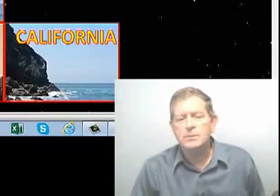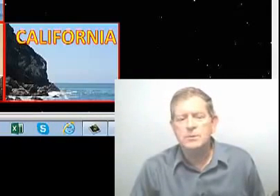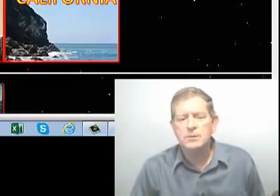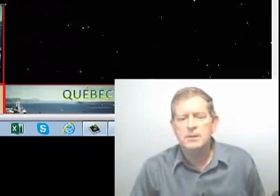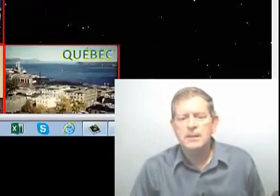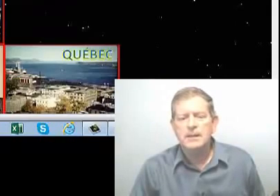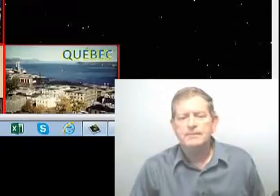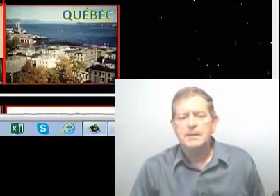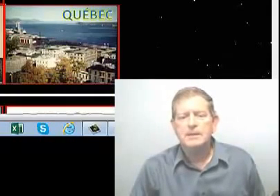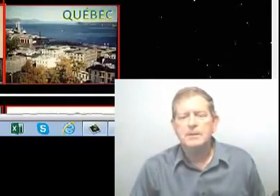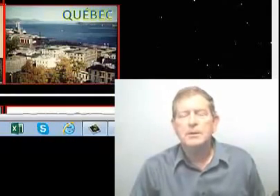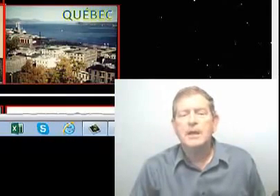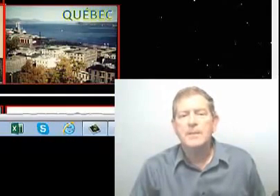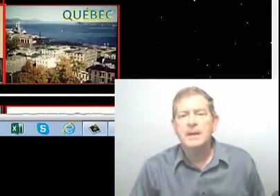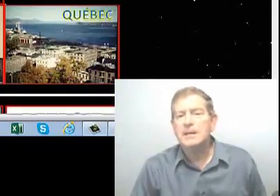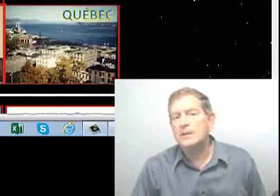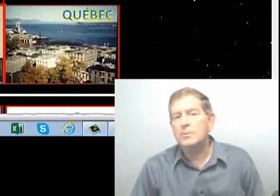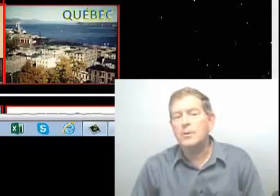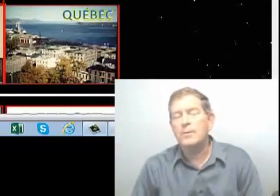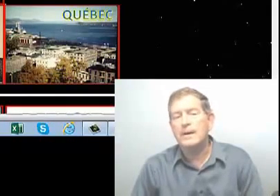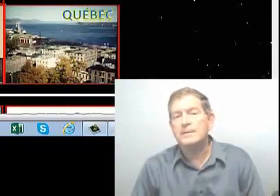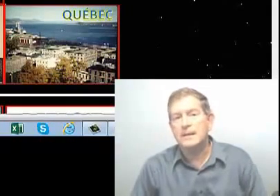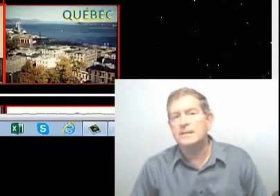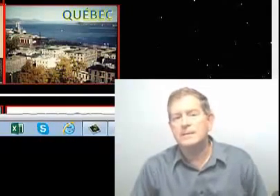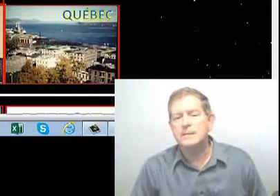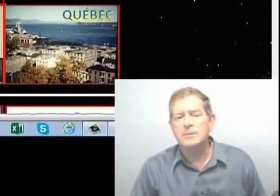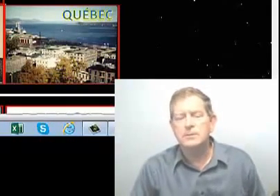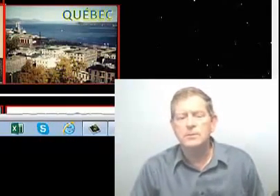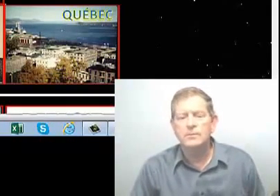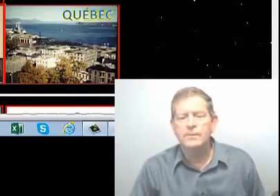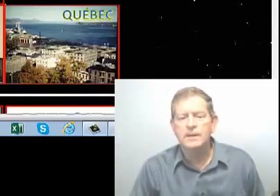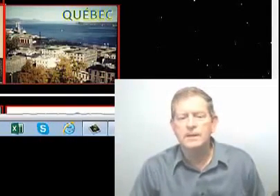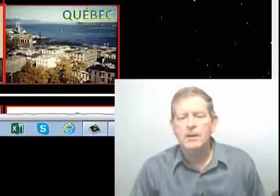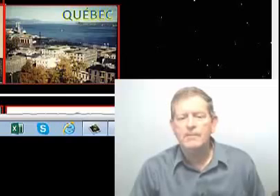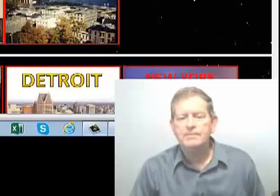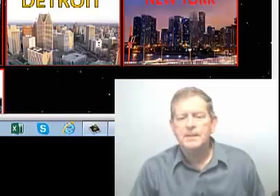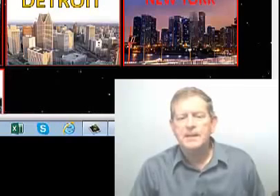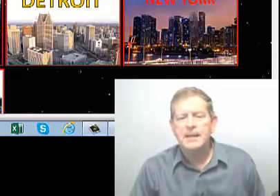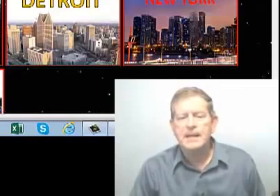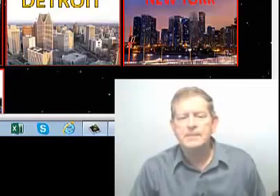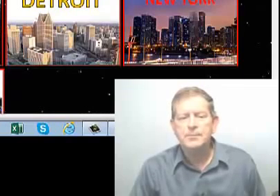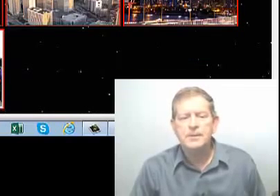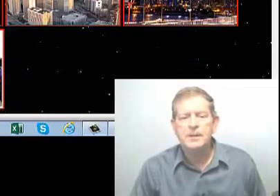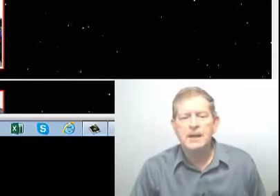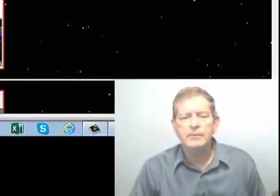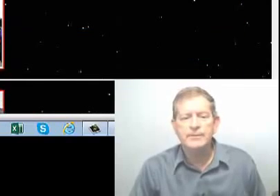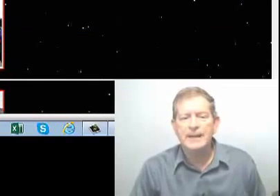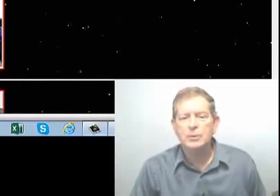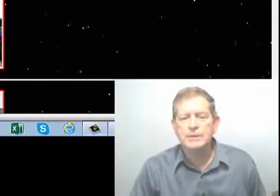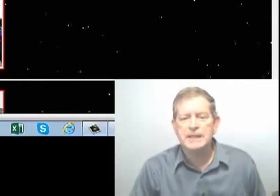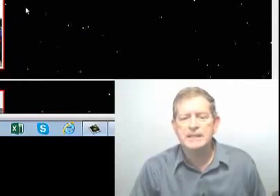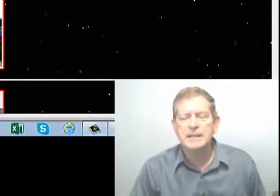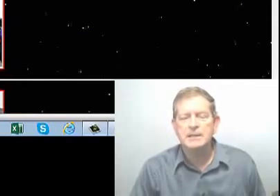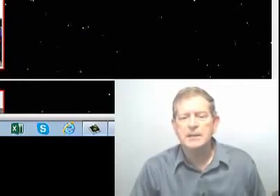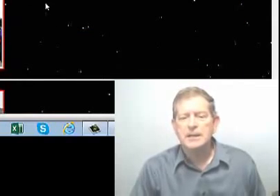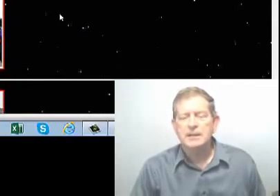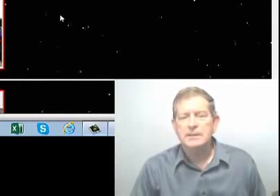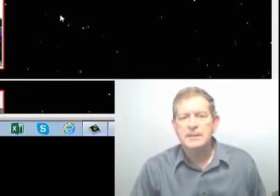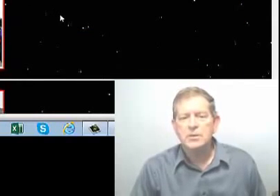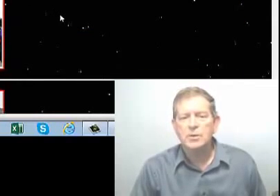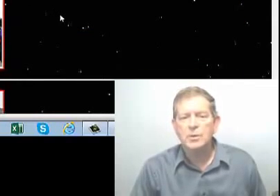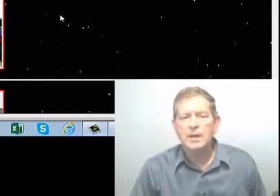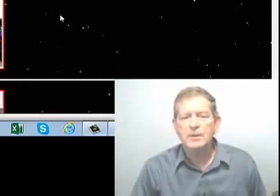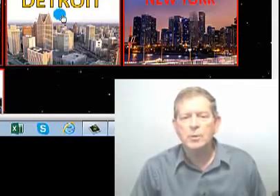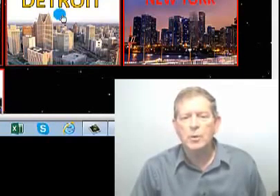État, bien sûr, le Québec, qui est une province, ainsi qu'une ville. Et puis là, vous avez la totalité